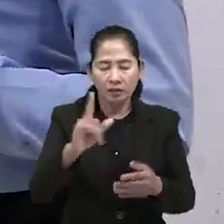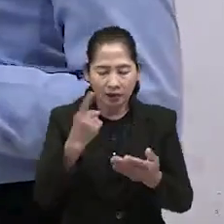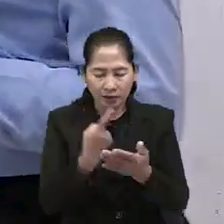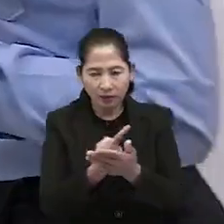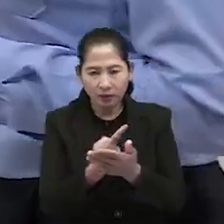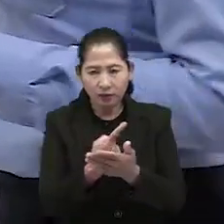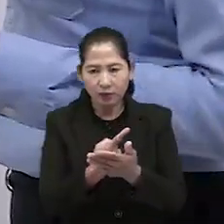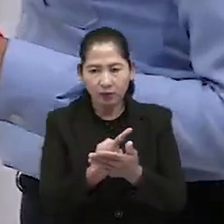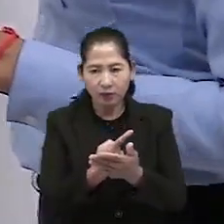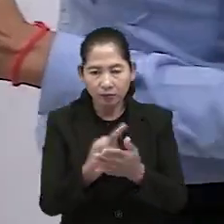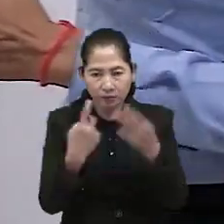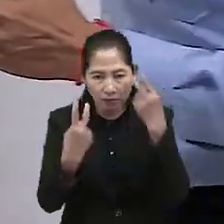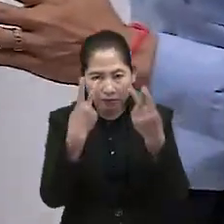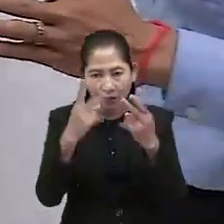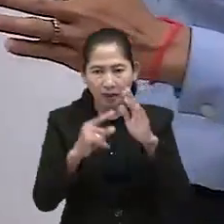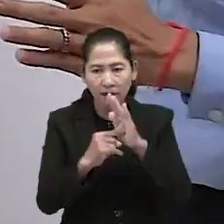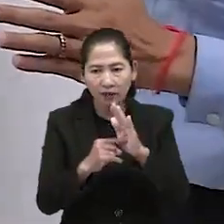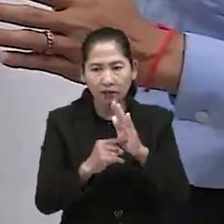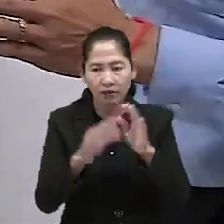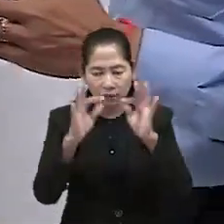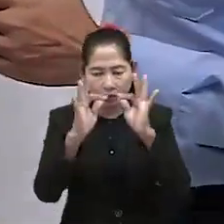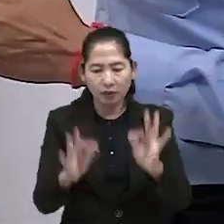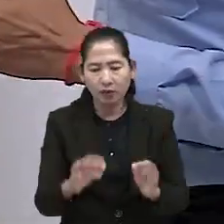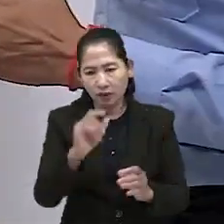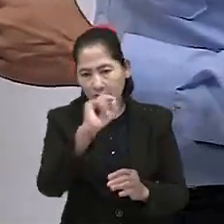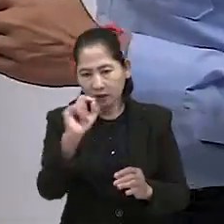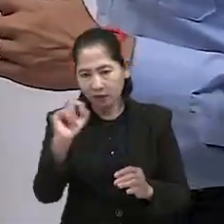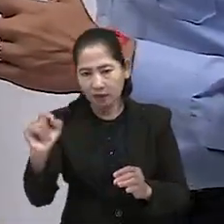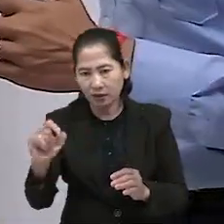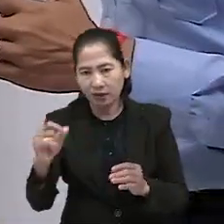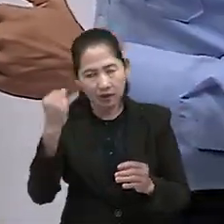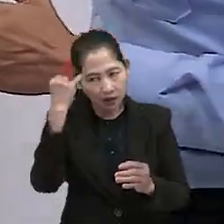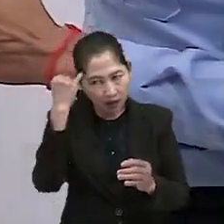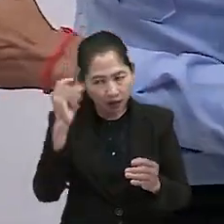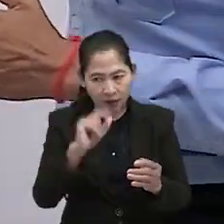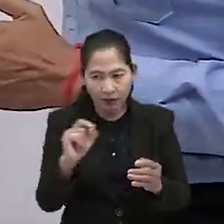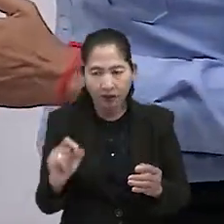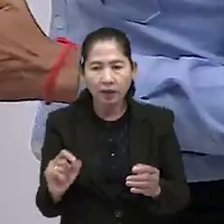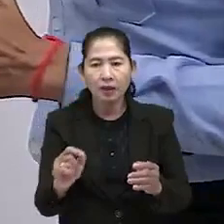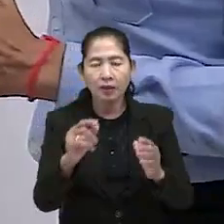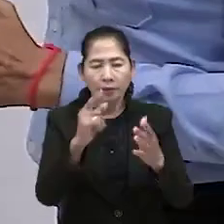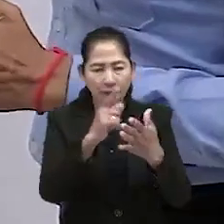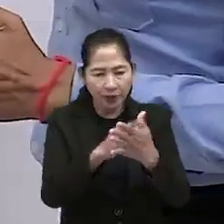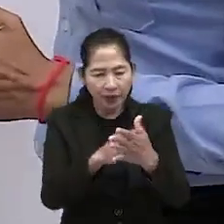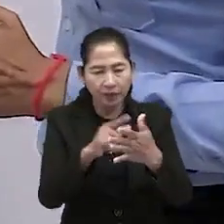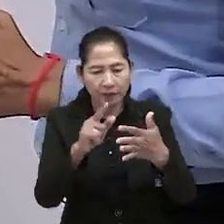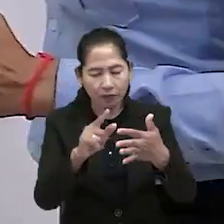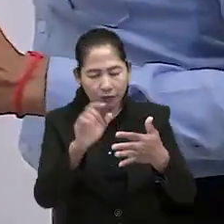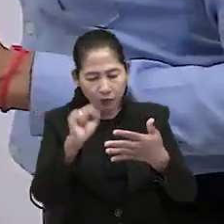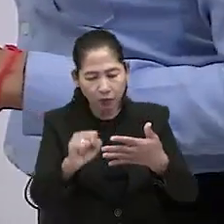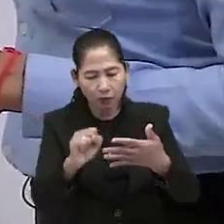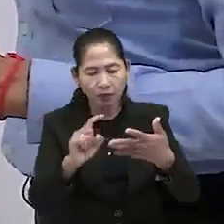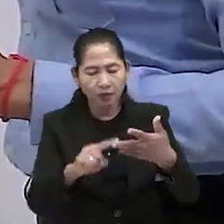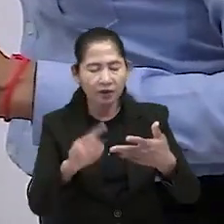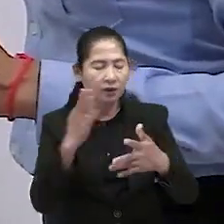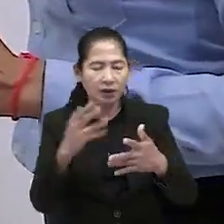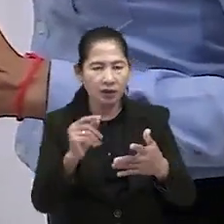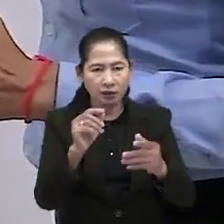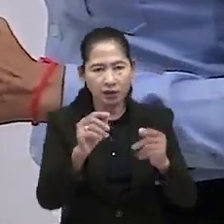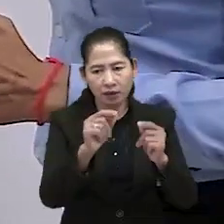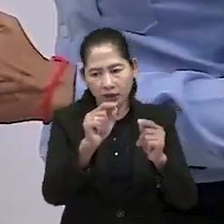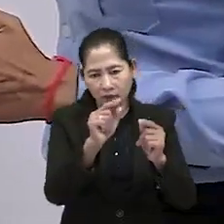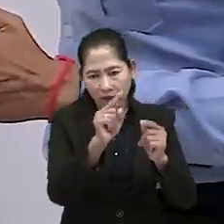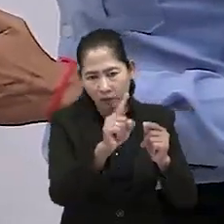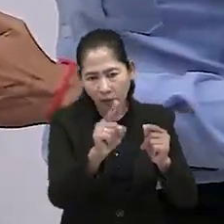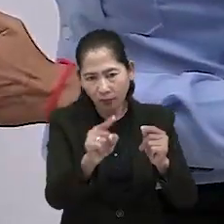ការមើលនេះគឺបង្ហាញអំពីទម្រង់នៃការសរសេរតែងសេចក្តីណាកូនណាមិនប្រើផ្ដើមប្រើតួនឹងបញ្ចប់ទេតែគ្រាន់កូនដកឃ្លាកាលាចូលចឹ